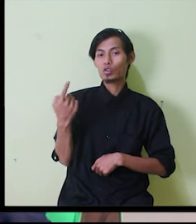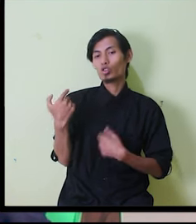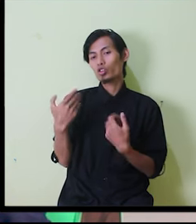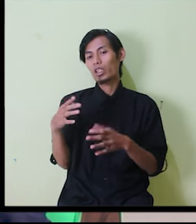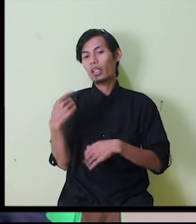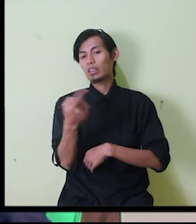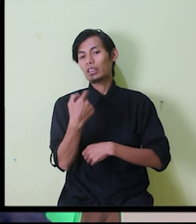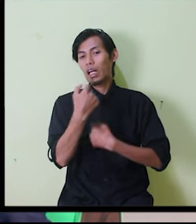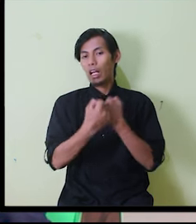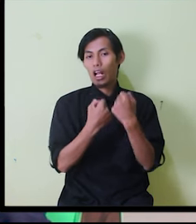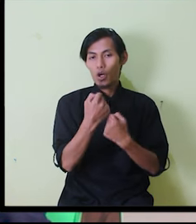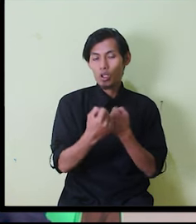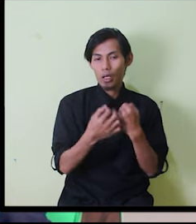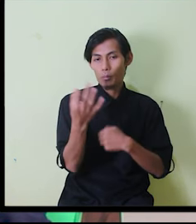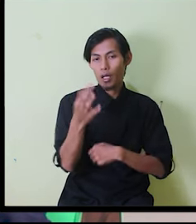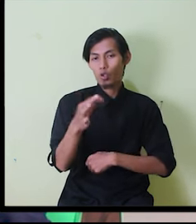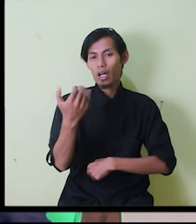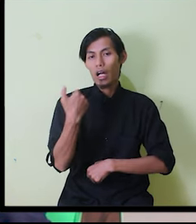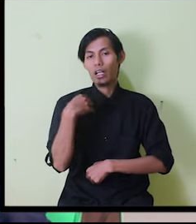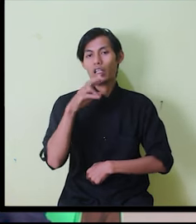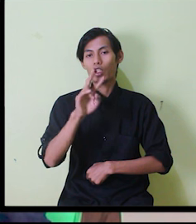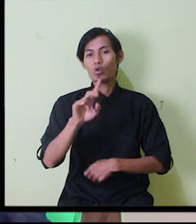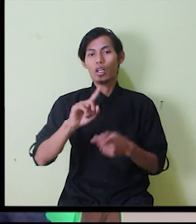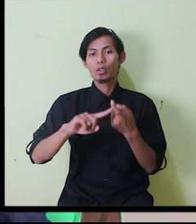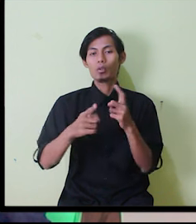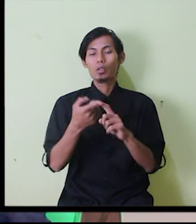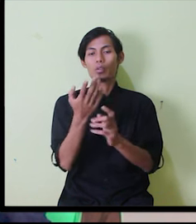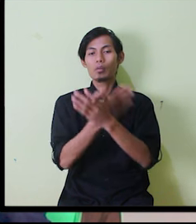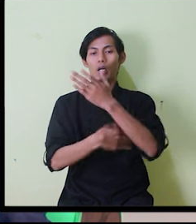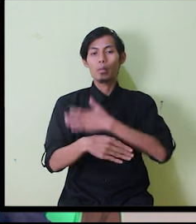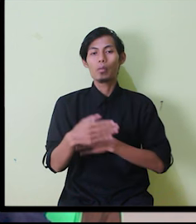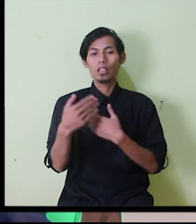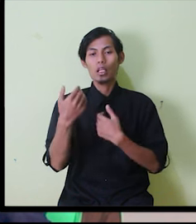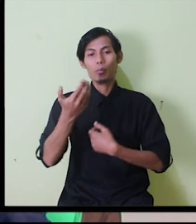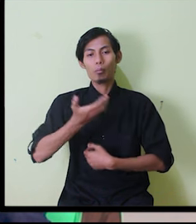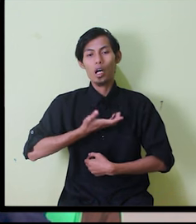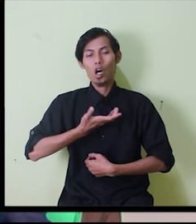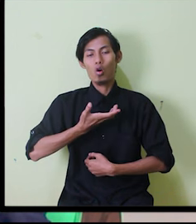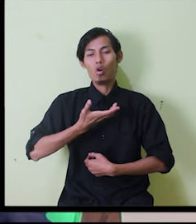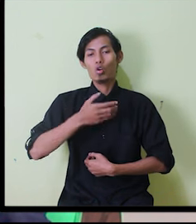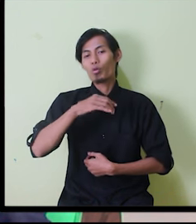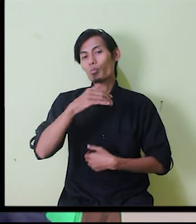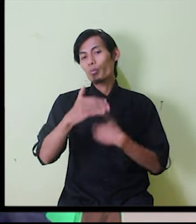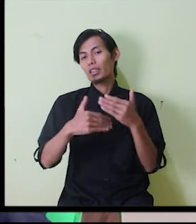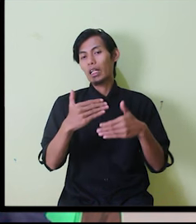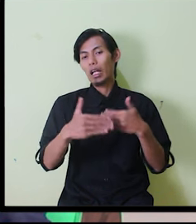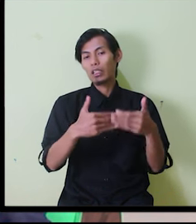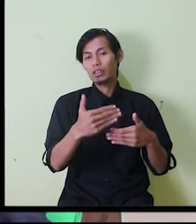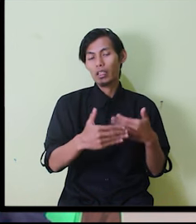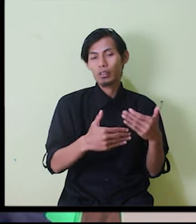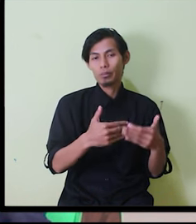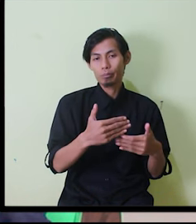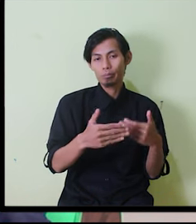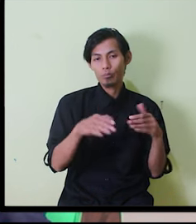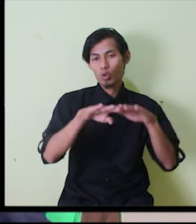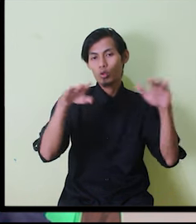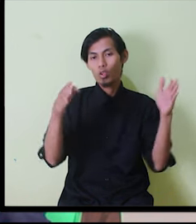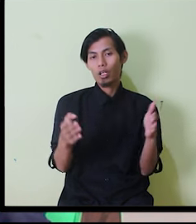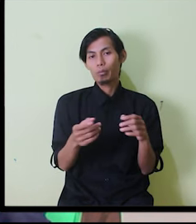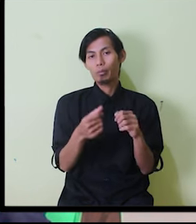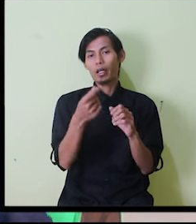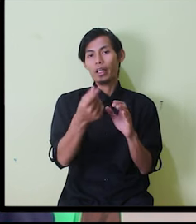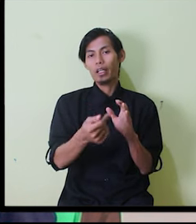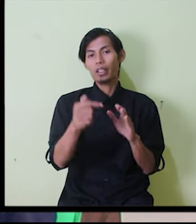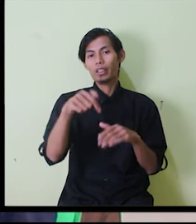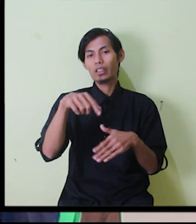ee baru baru ada dua dua teman-teman Diel yang sudah bersedia untuk menjalankan apa namanya